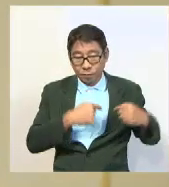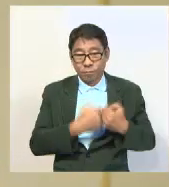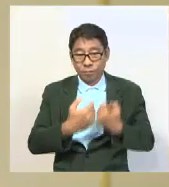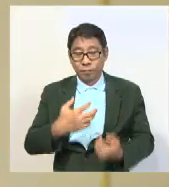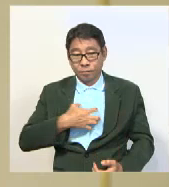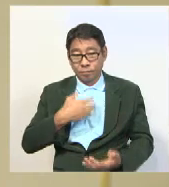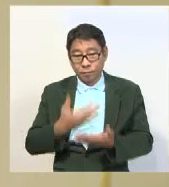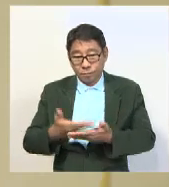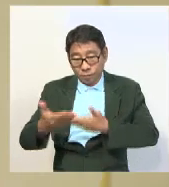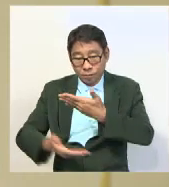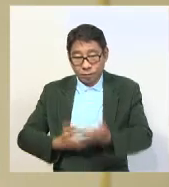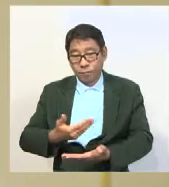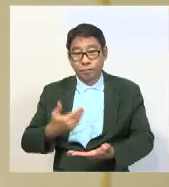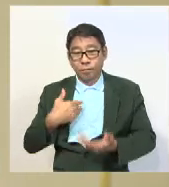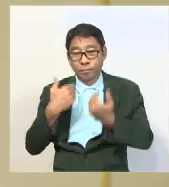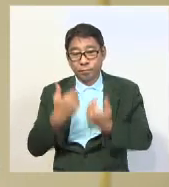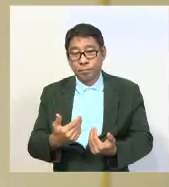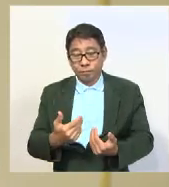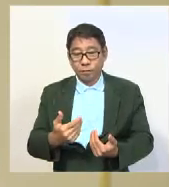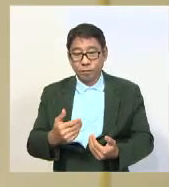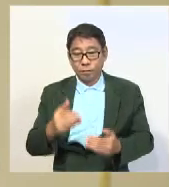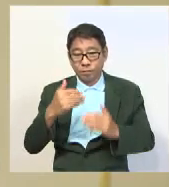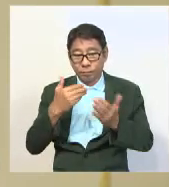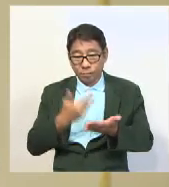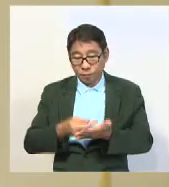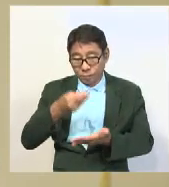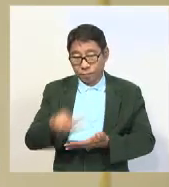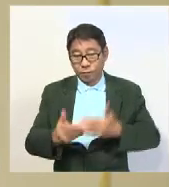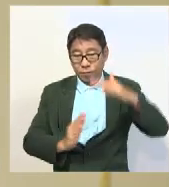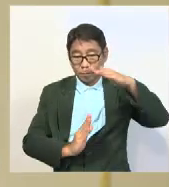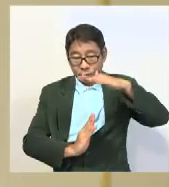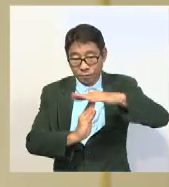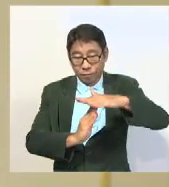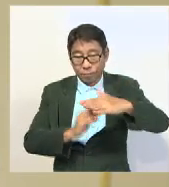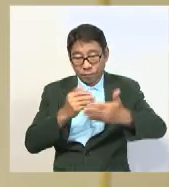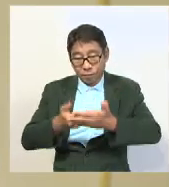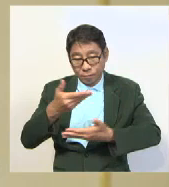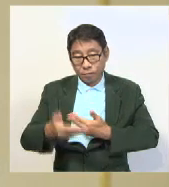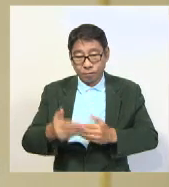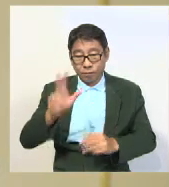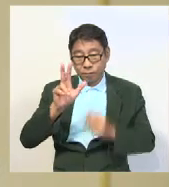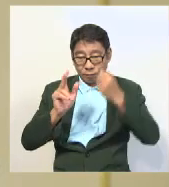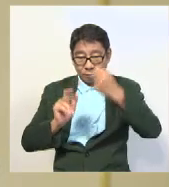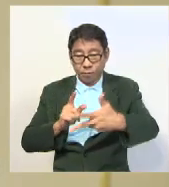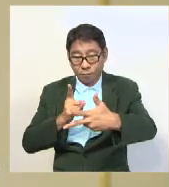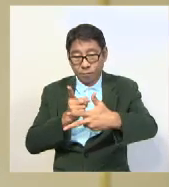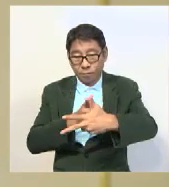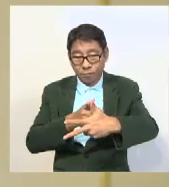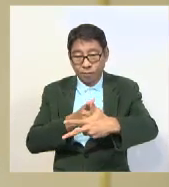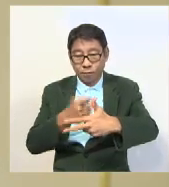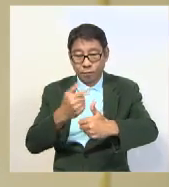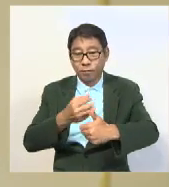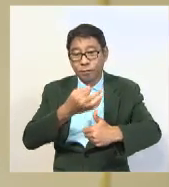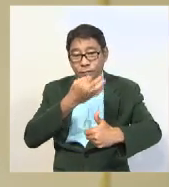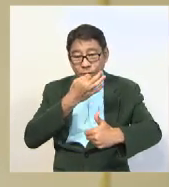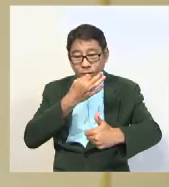ให้จับจ่ายใช้สอยนะครับก็จะมีวงเงินให้นะครับจับจ่ายใช้สอยใน3ด้าน1ก็คือชิ